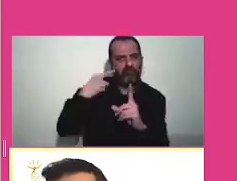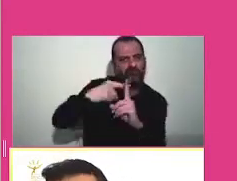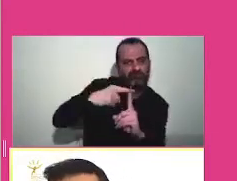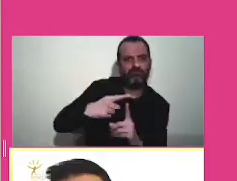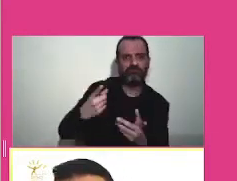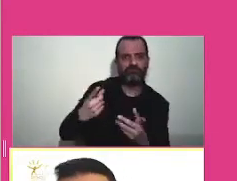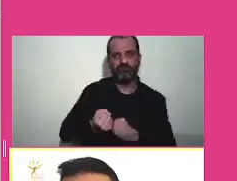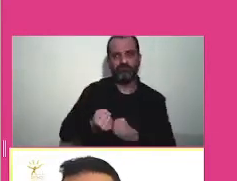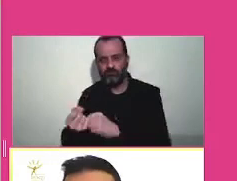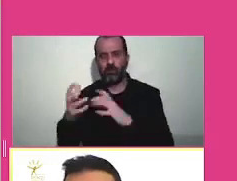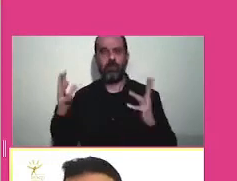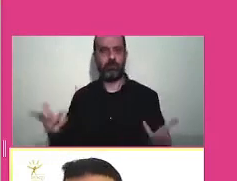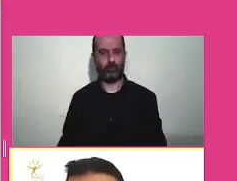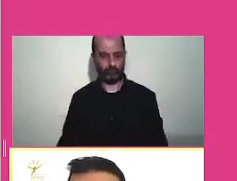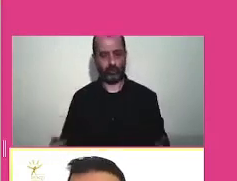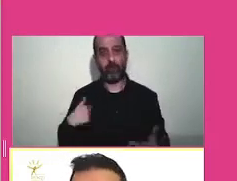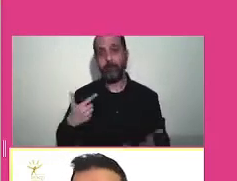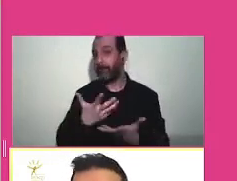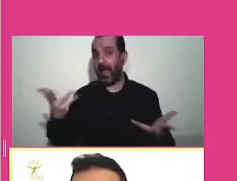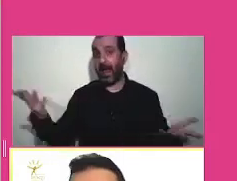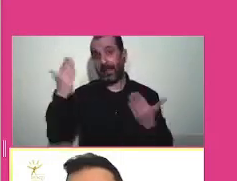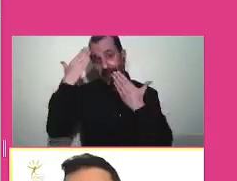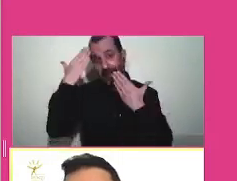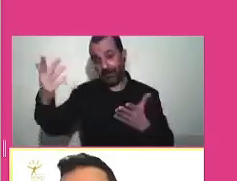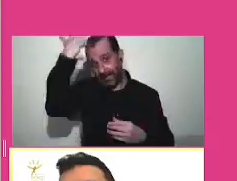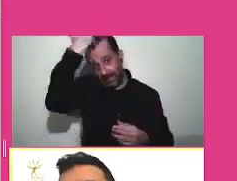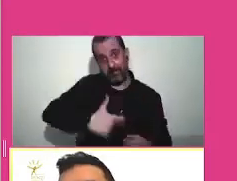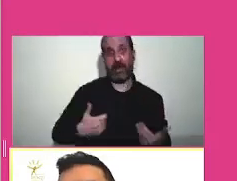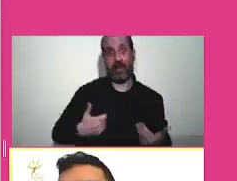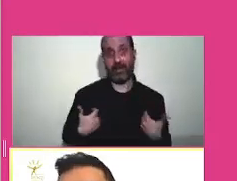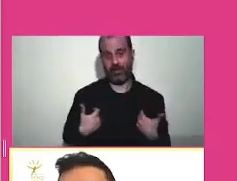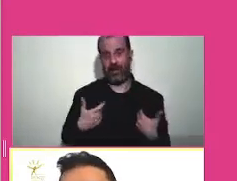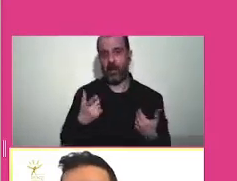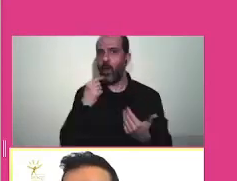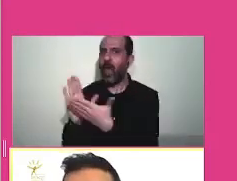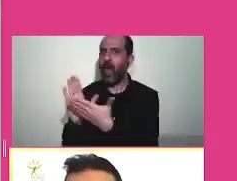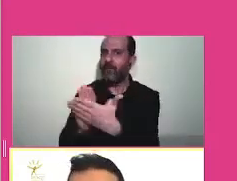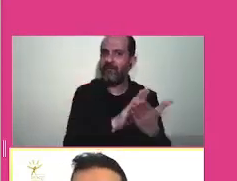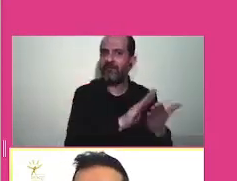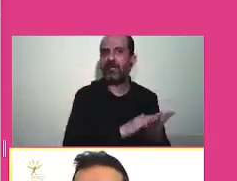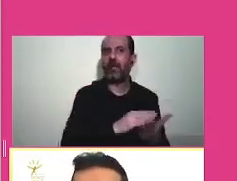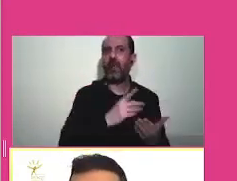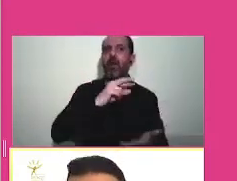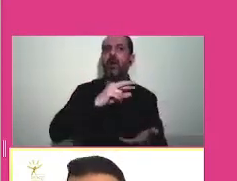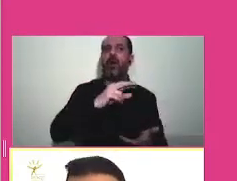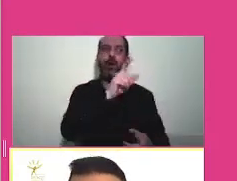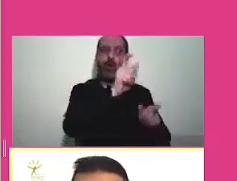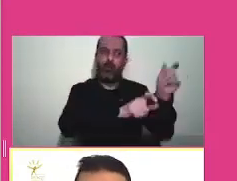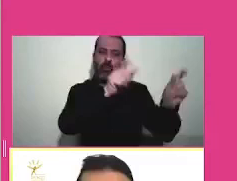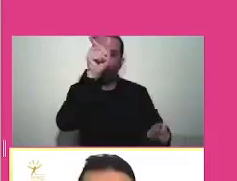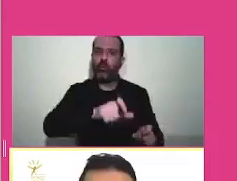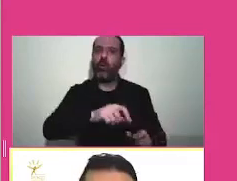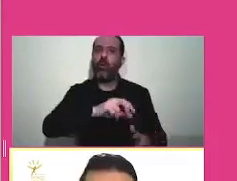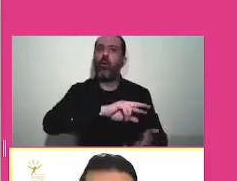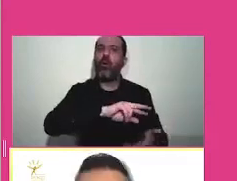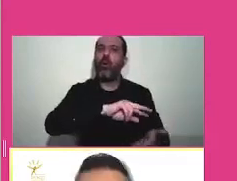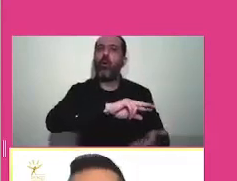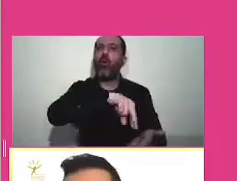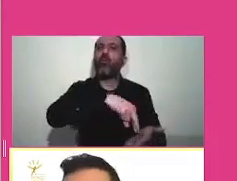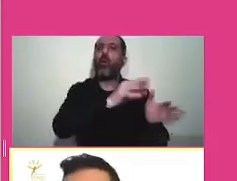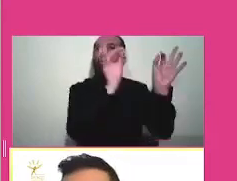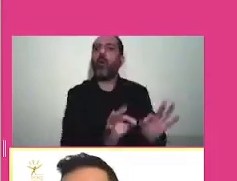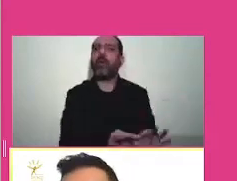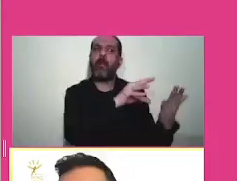και εγώ θέλω να το πω, ήταν μια ιδιαίτερη τιμή για μένα να έρθω σε επαφή με ανθρώπους role model από όλες τις περιοχές, μέσα